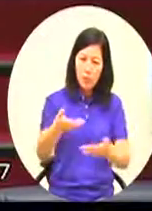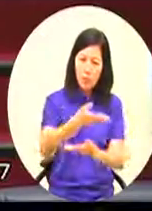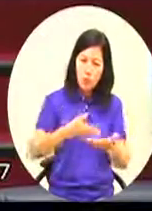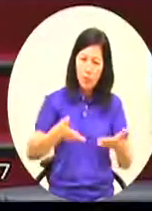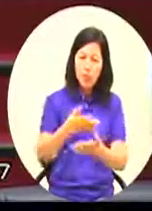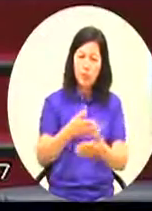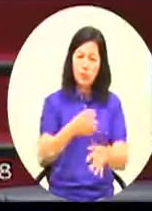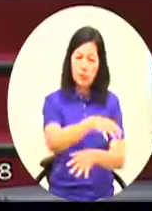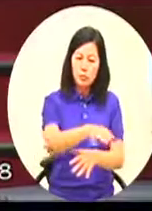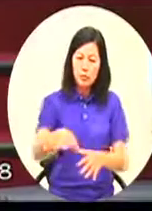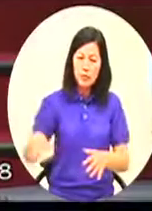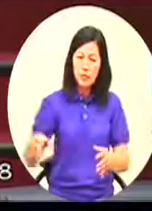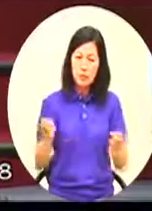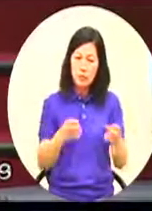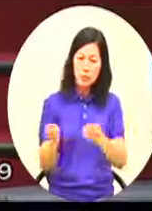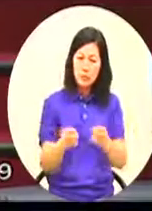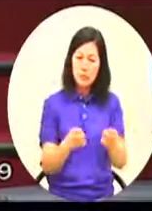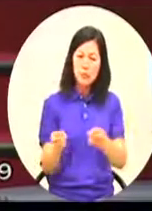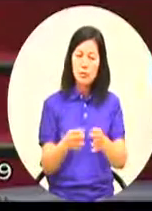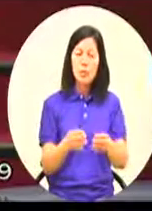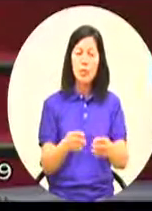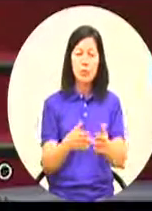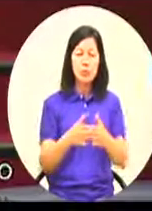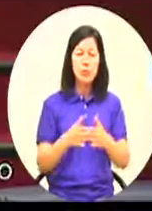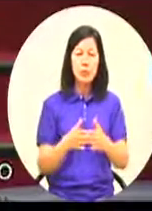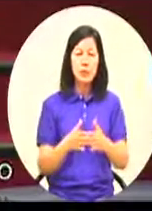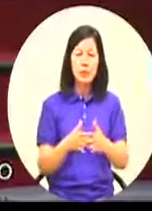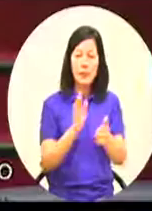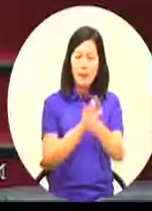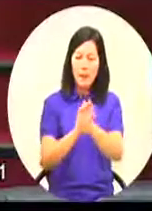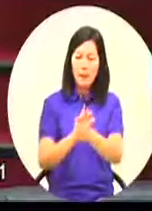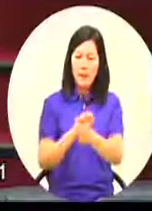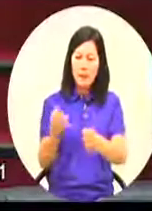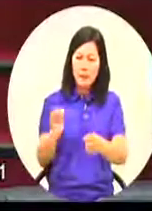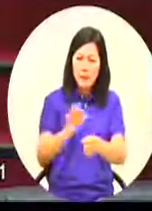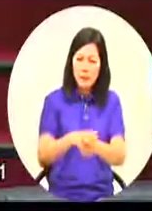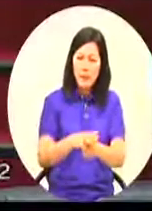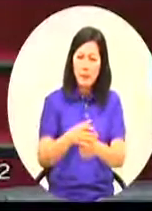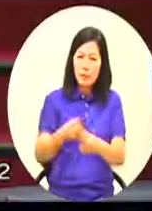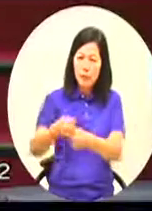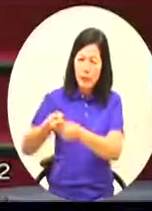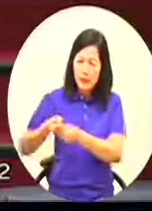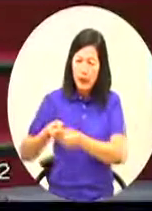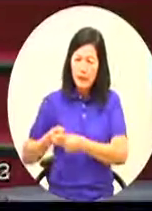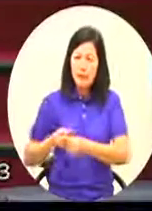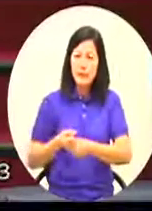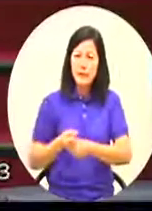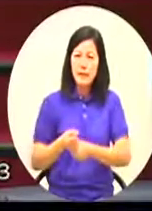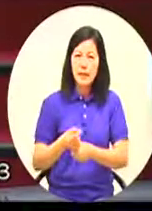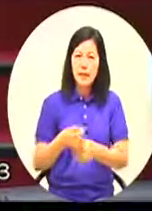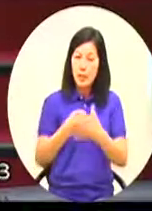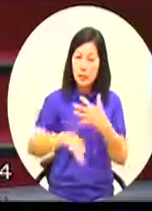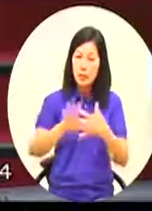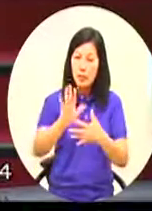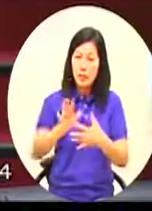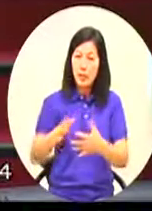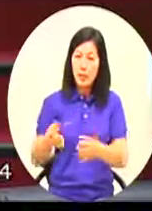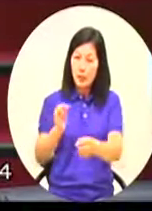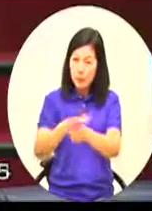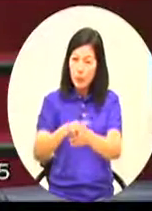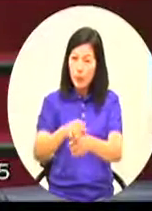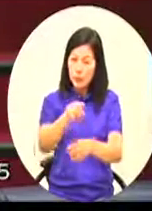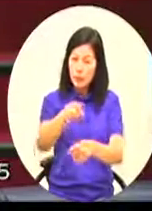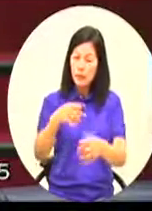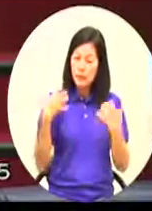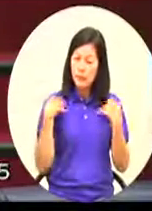各个局势去做这样的横向的沟通，去帮忙争取协助一些如果不足的部分，这是你的责任